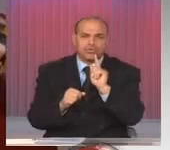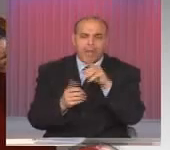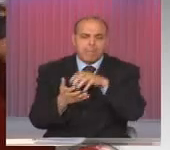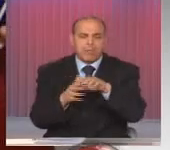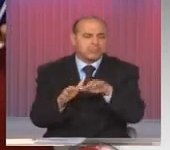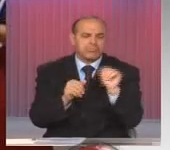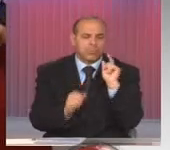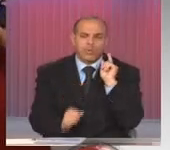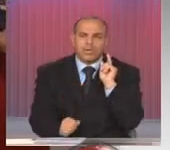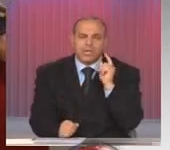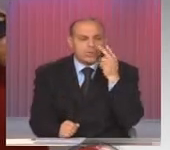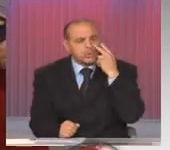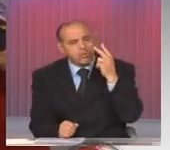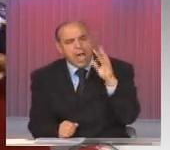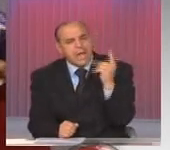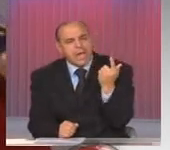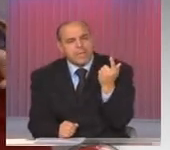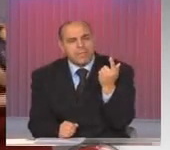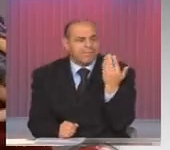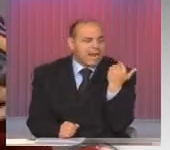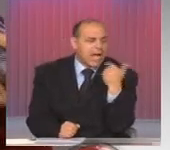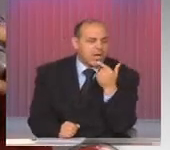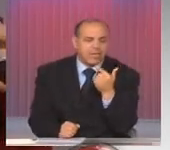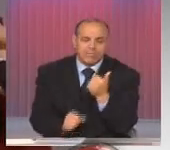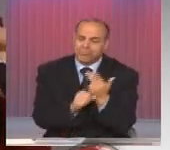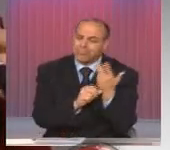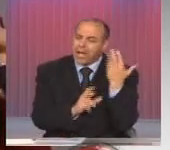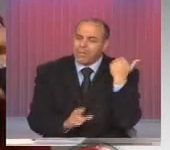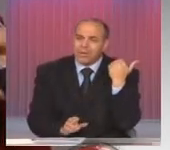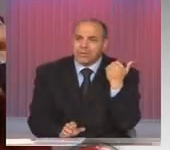المراكز، وهذا لاحظناه خاصة في السنوات